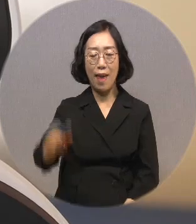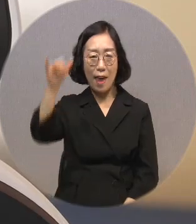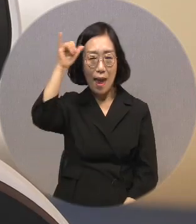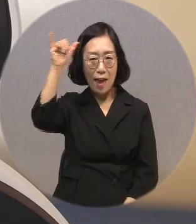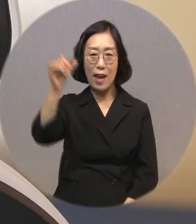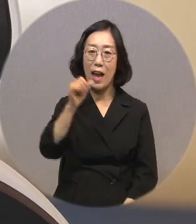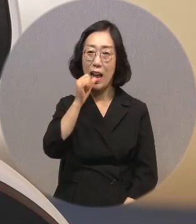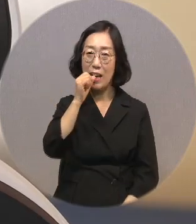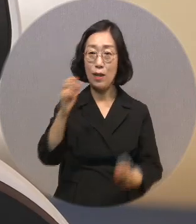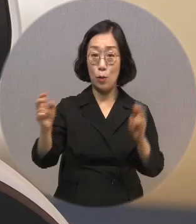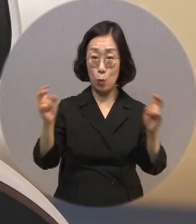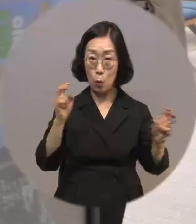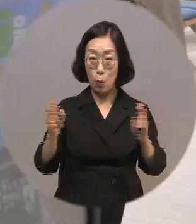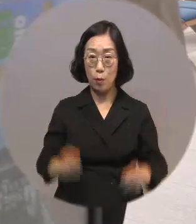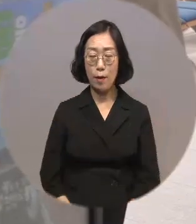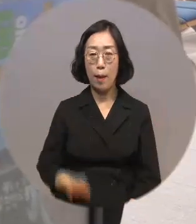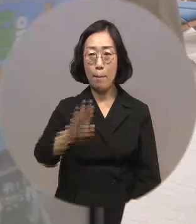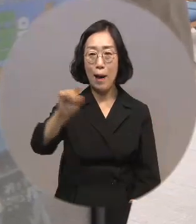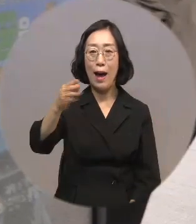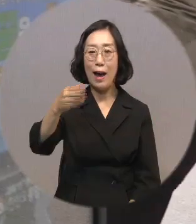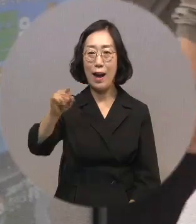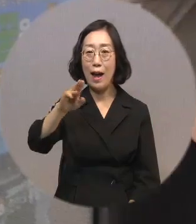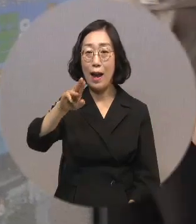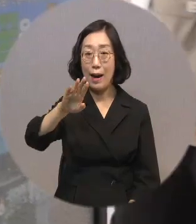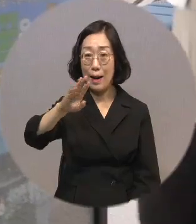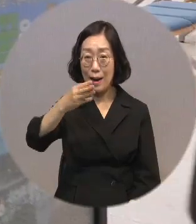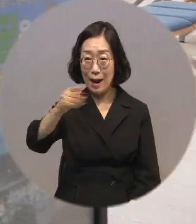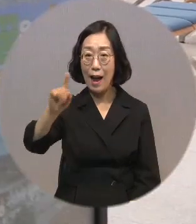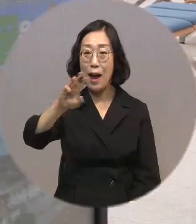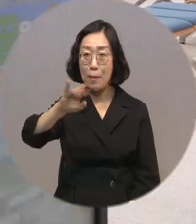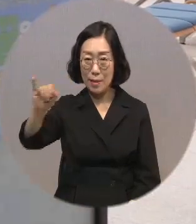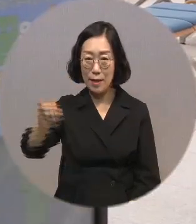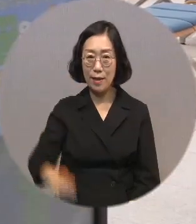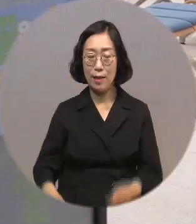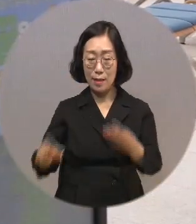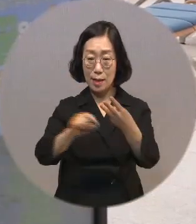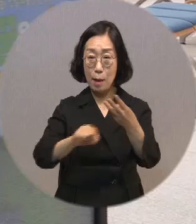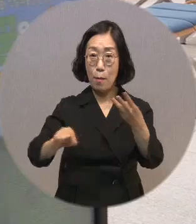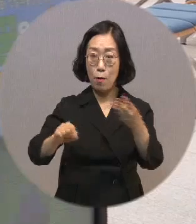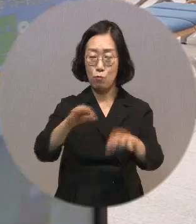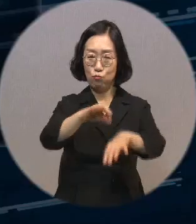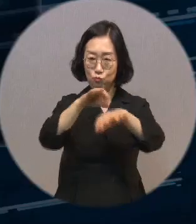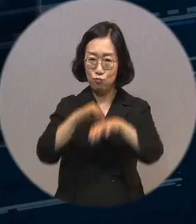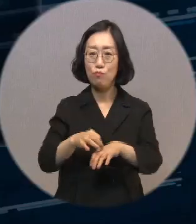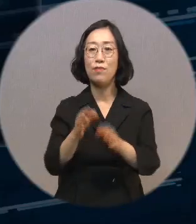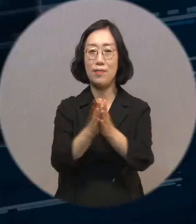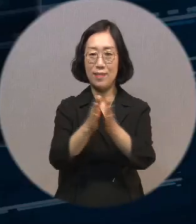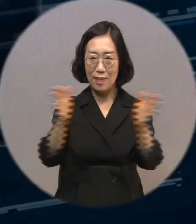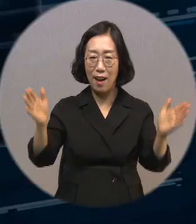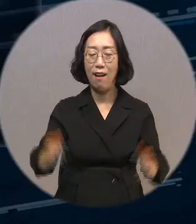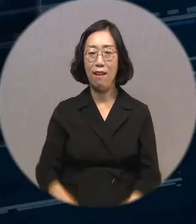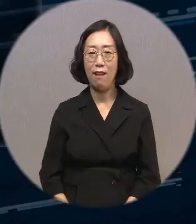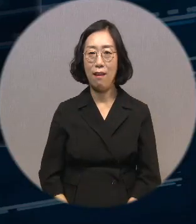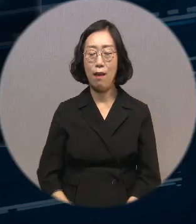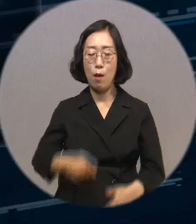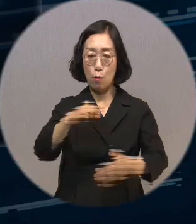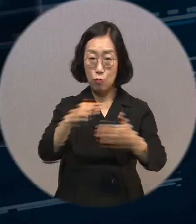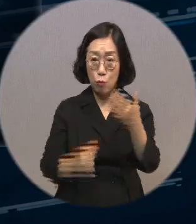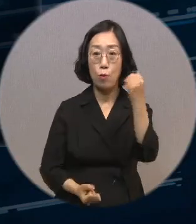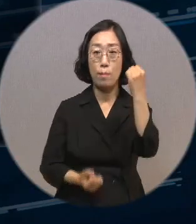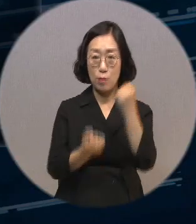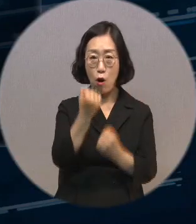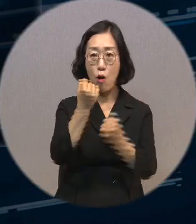로봇 바람이입니다. 바람이는 지난 3월부터 활약을 시작했는데요. 체험 프로그램 설명과 시설